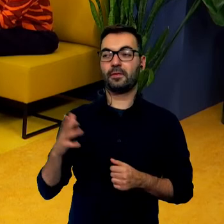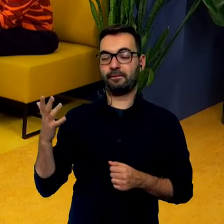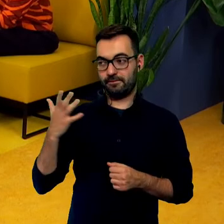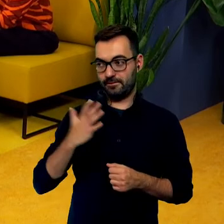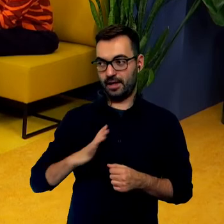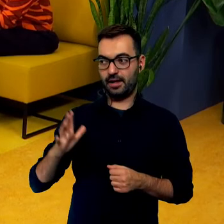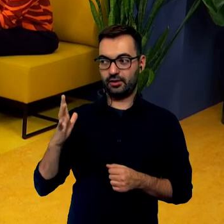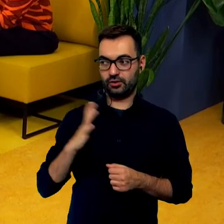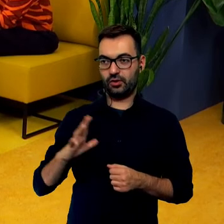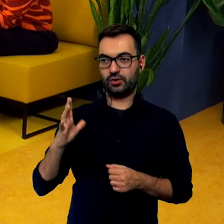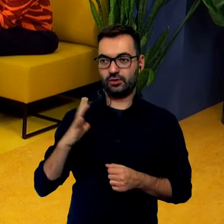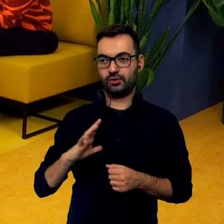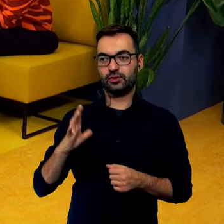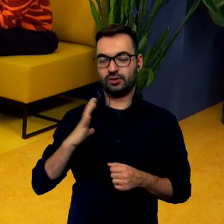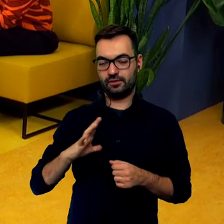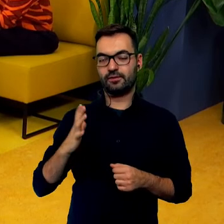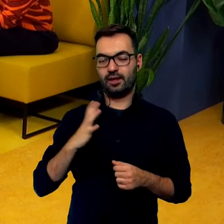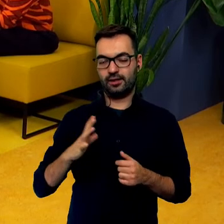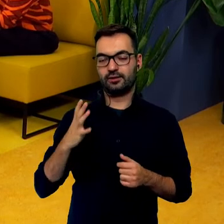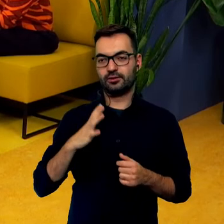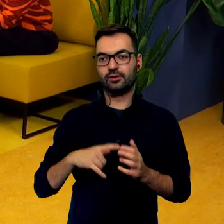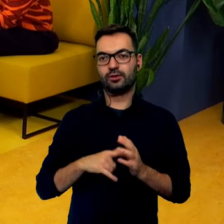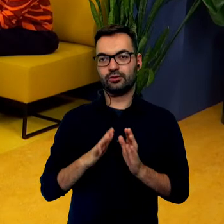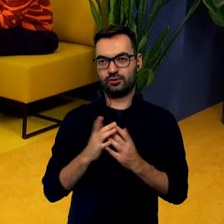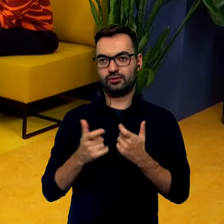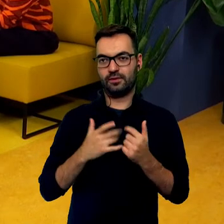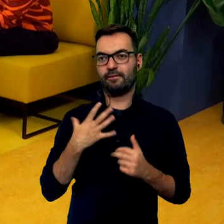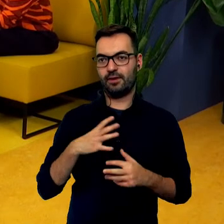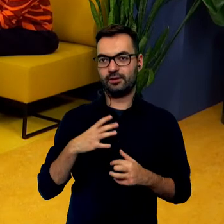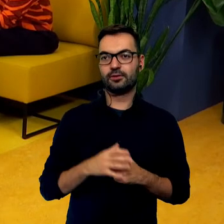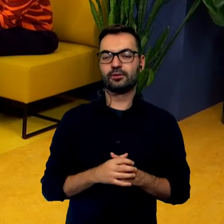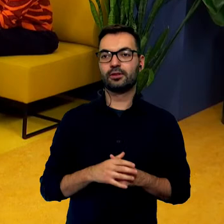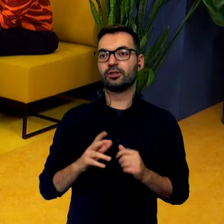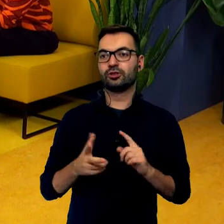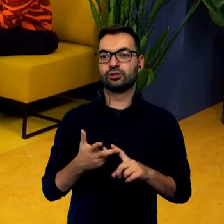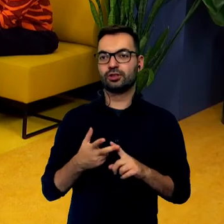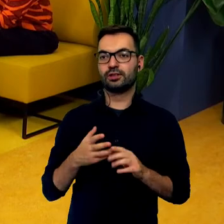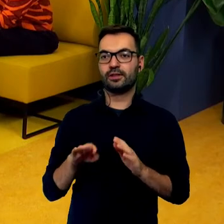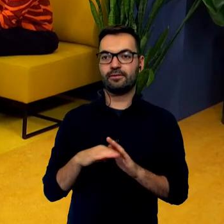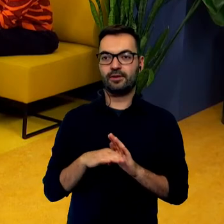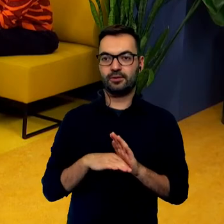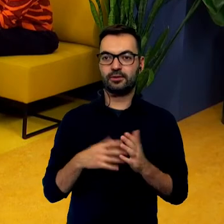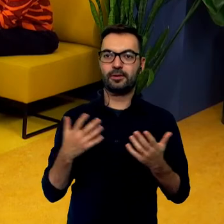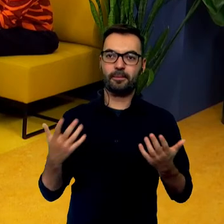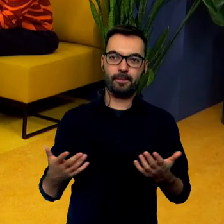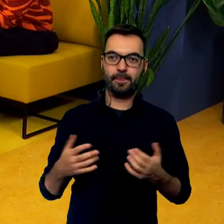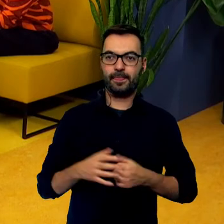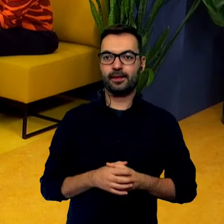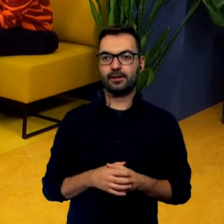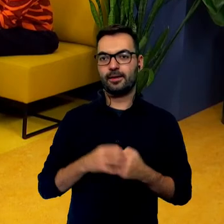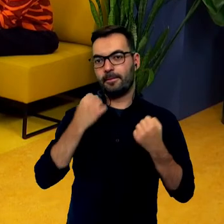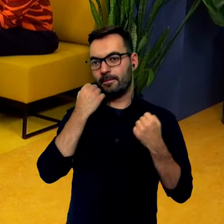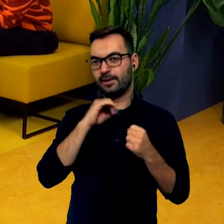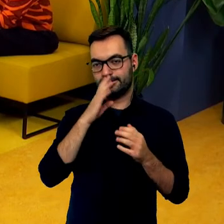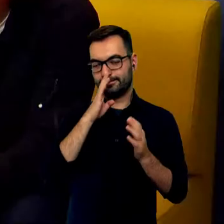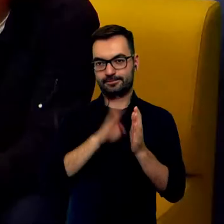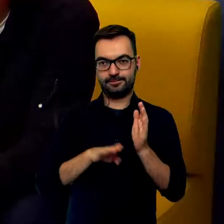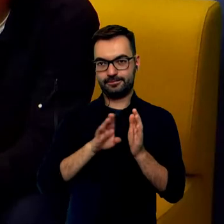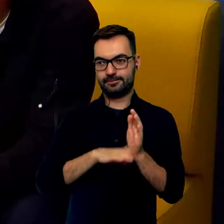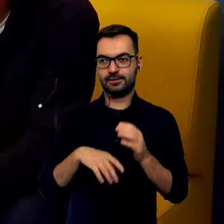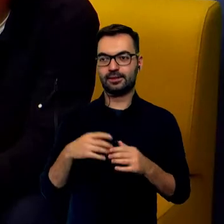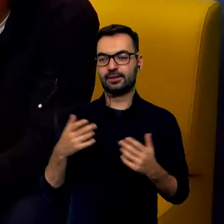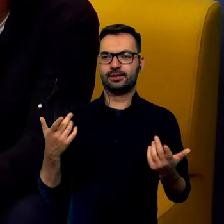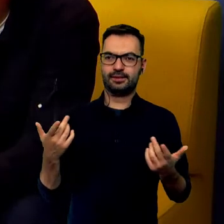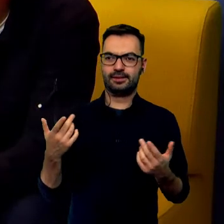warto tą książkę zrobić, a trzecie kryterium to już było takie bardzo prozaiczne, no w